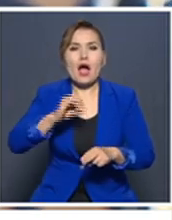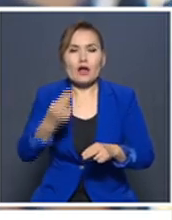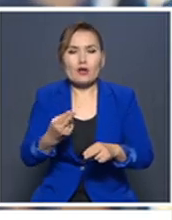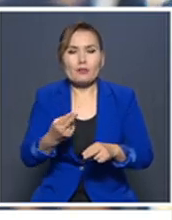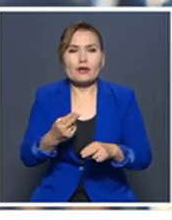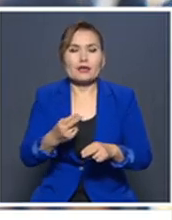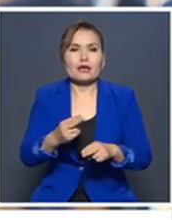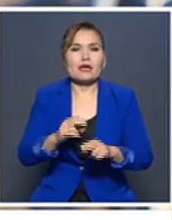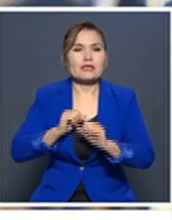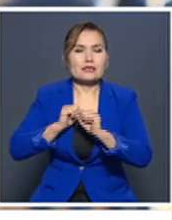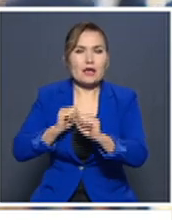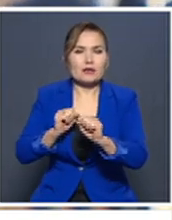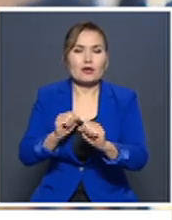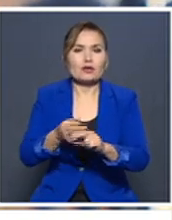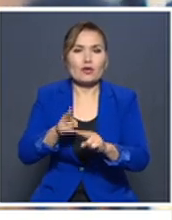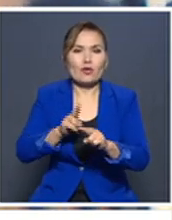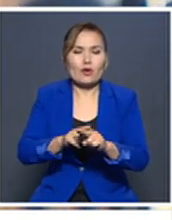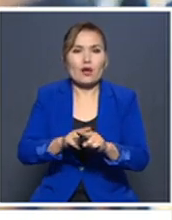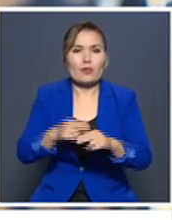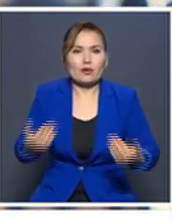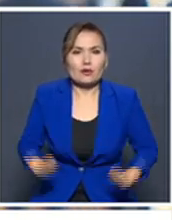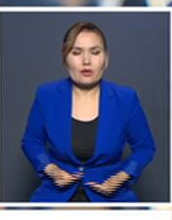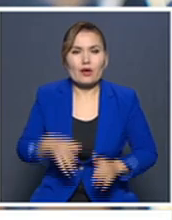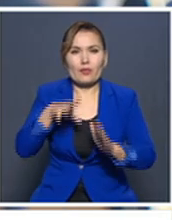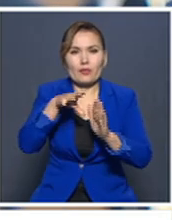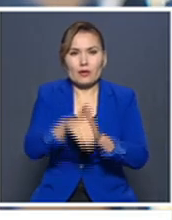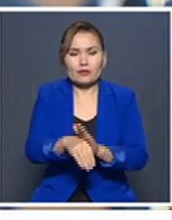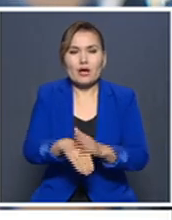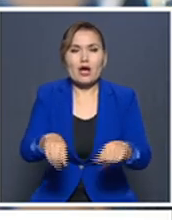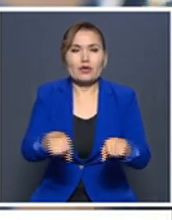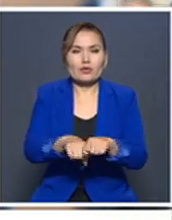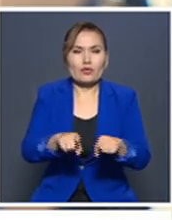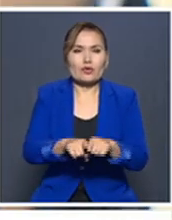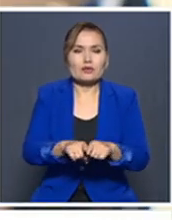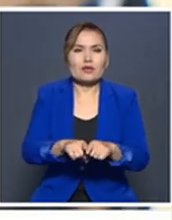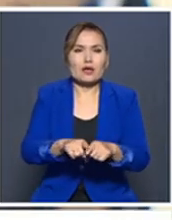қорына оның үстіне қосып әлеуметтік төлем алады. Оның мөлшері